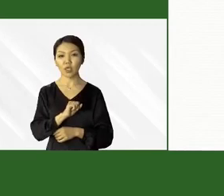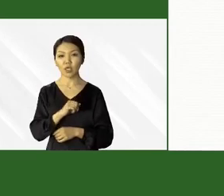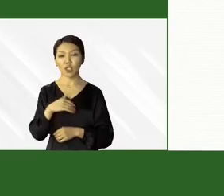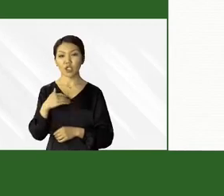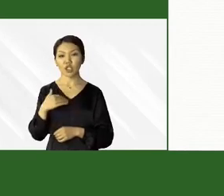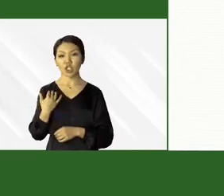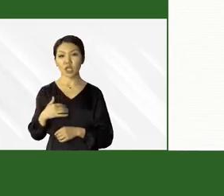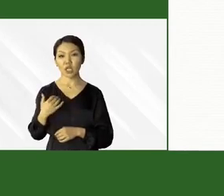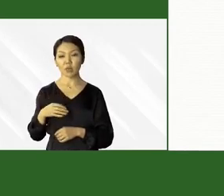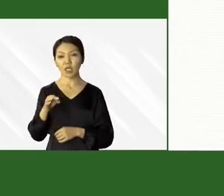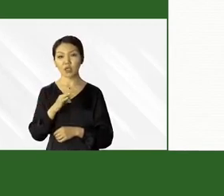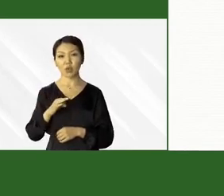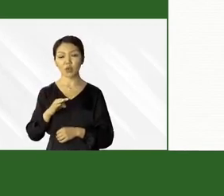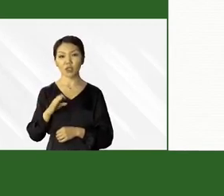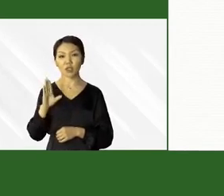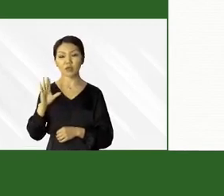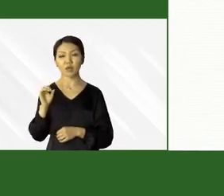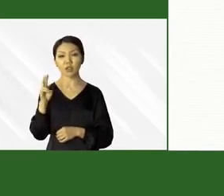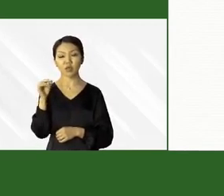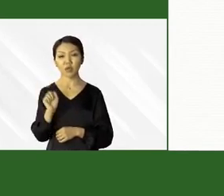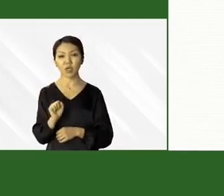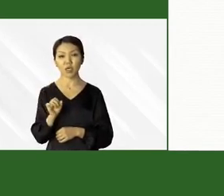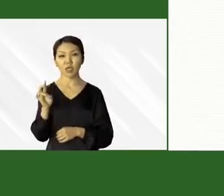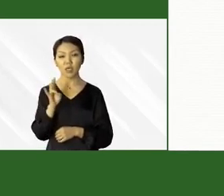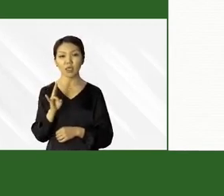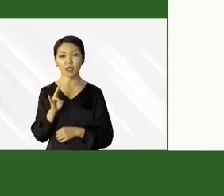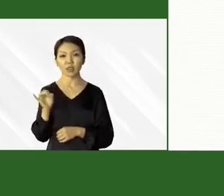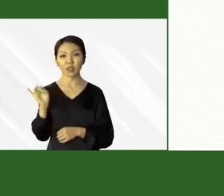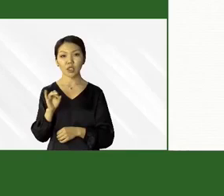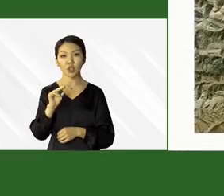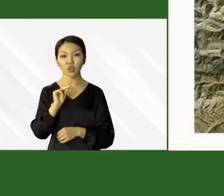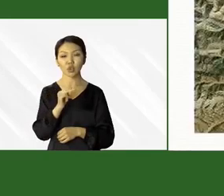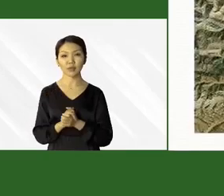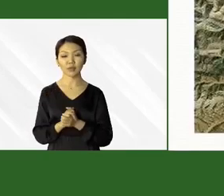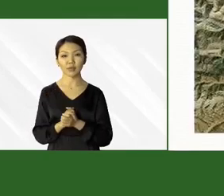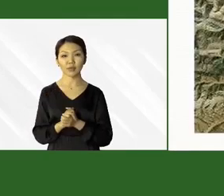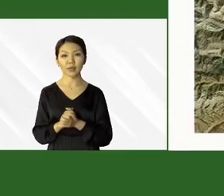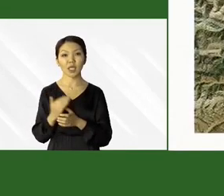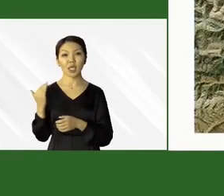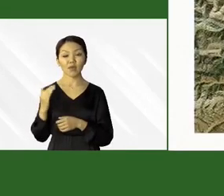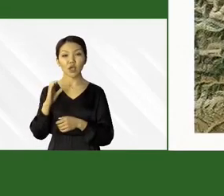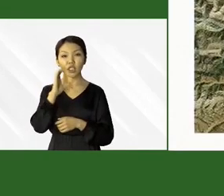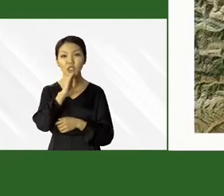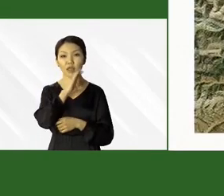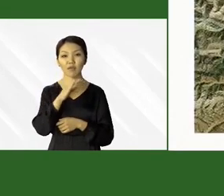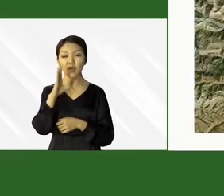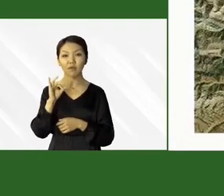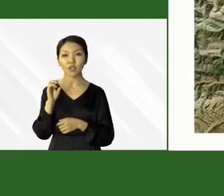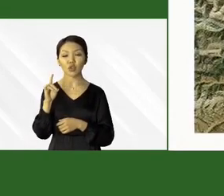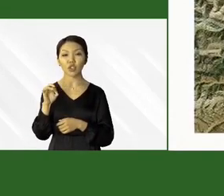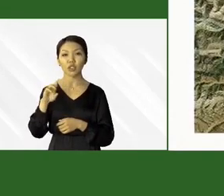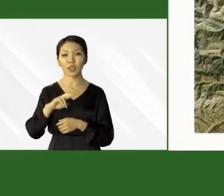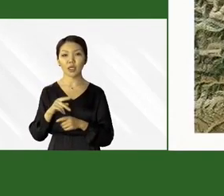Жалабадской областью, с востока – Нарынской и Чуйской областями. Ее северо-восточная